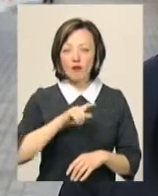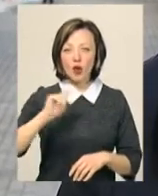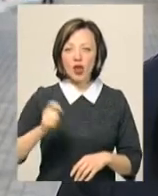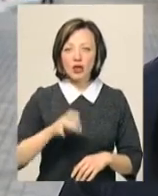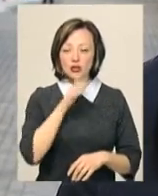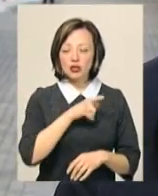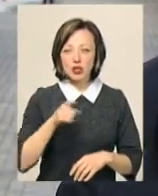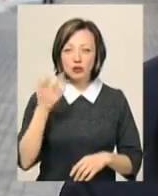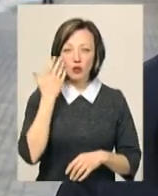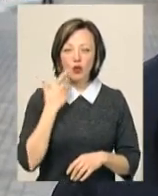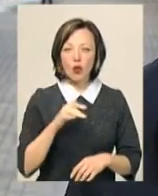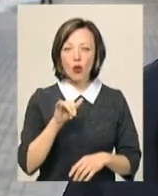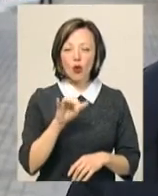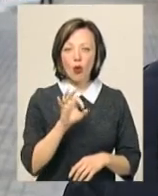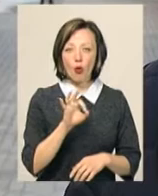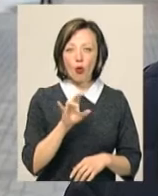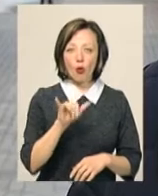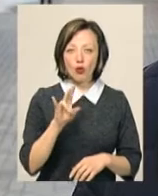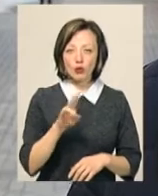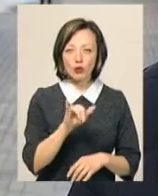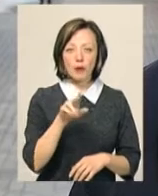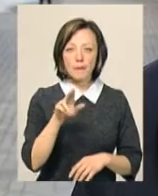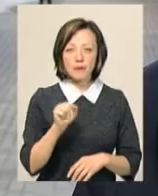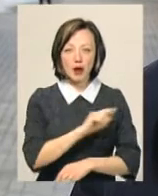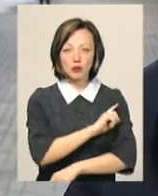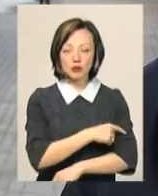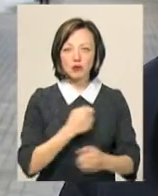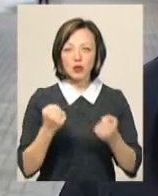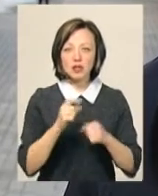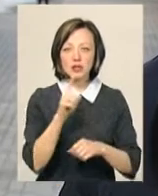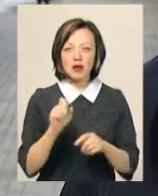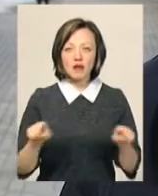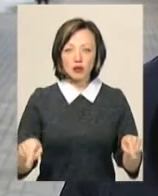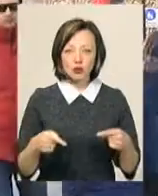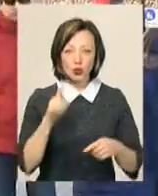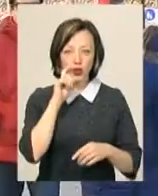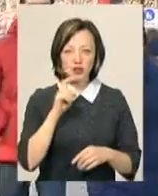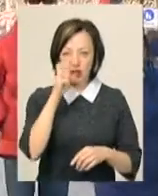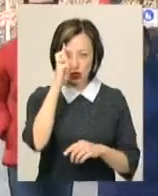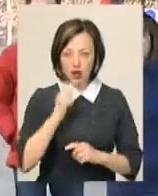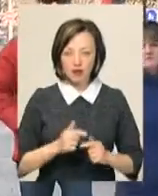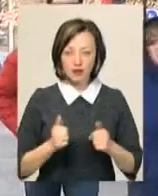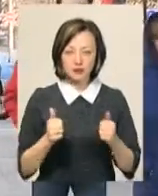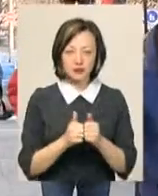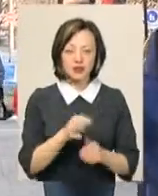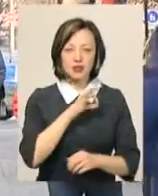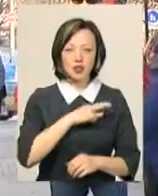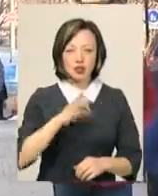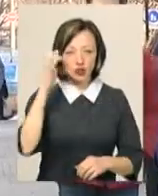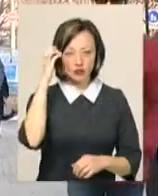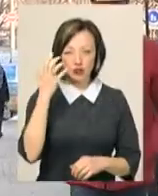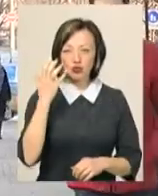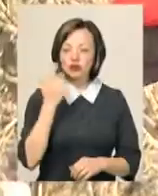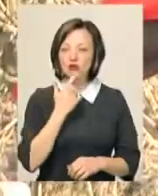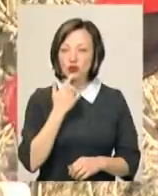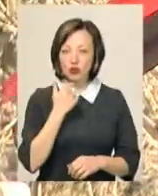пам'ятаємо, українські націоналісти досить таки потужно боролися за відродження української державності. За використання червоно-чорного стягу